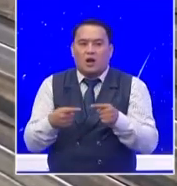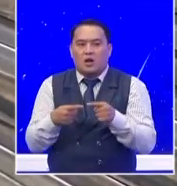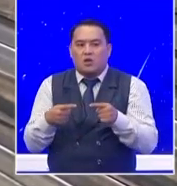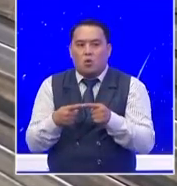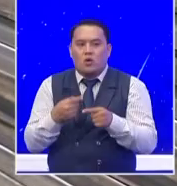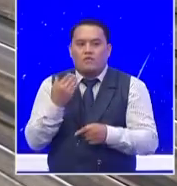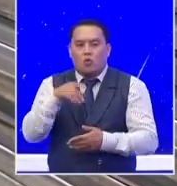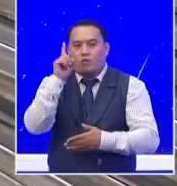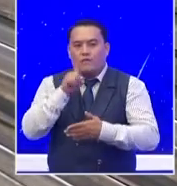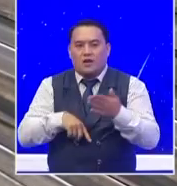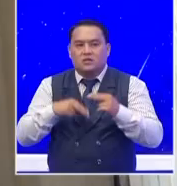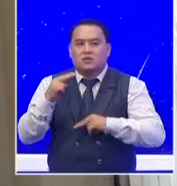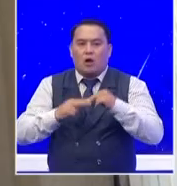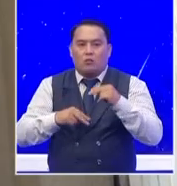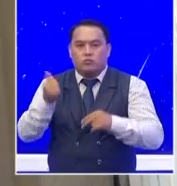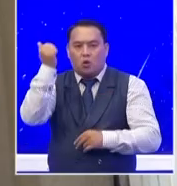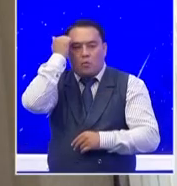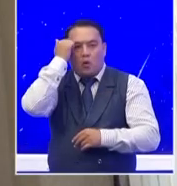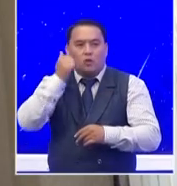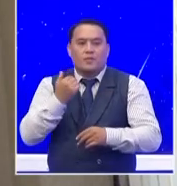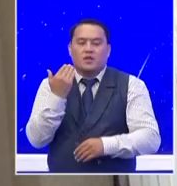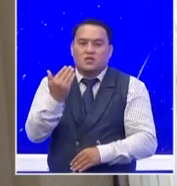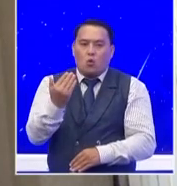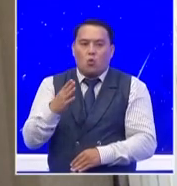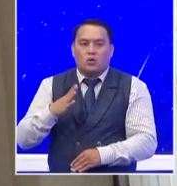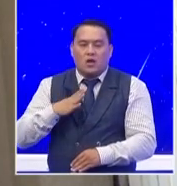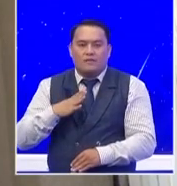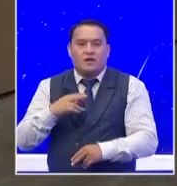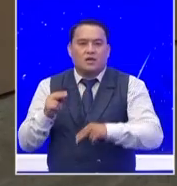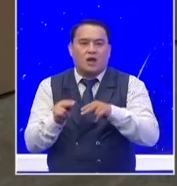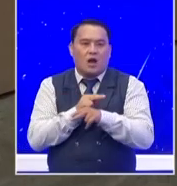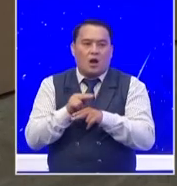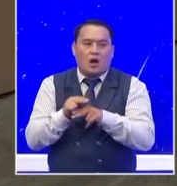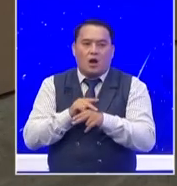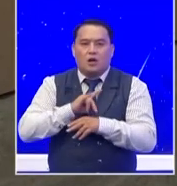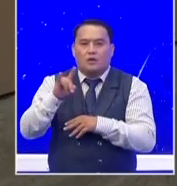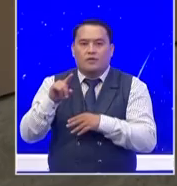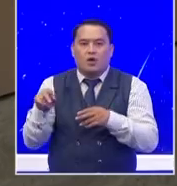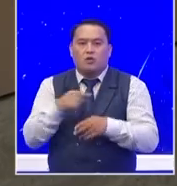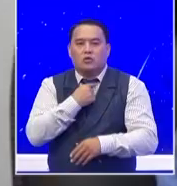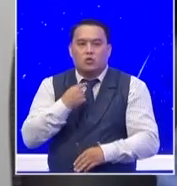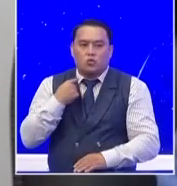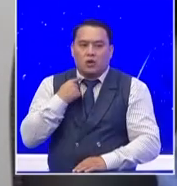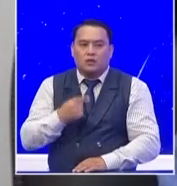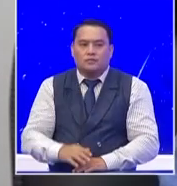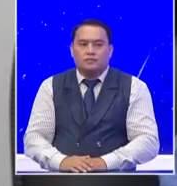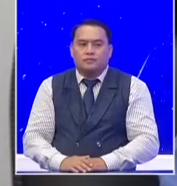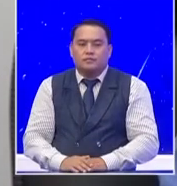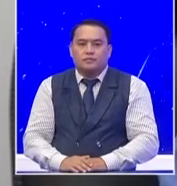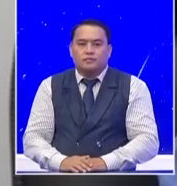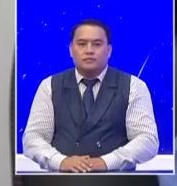Им было верено возведение музея памяти жертв политических репрессий и реконструкция аэропорта города Талдыкурган.